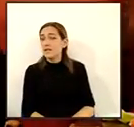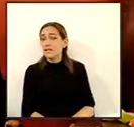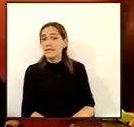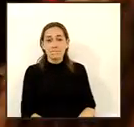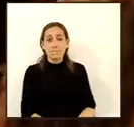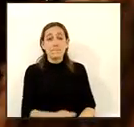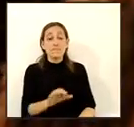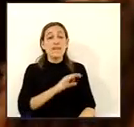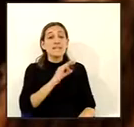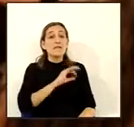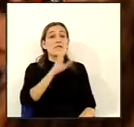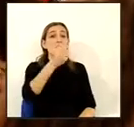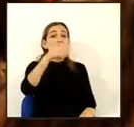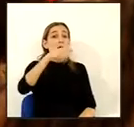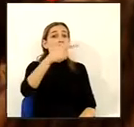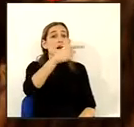Senyor Anglada.